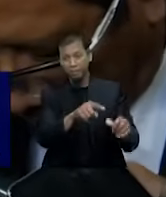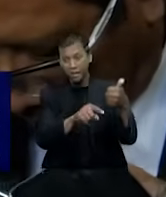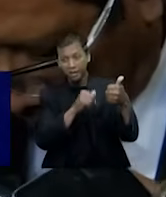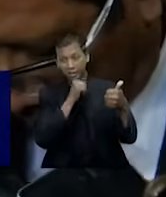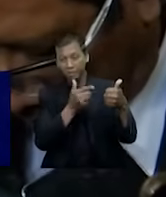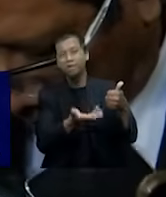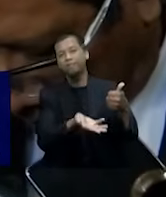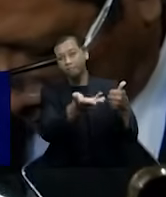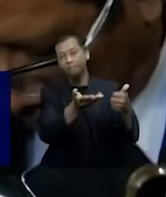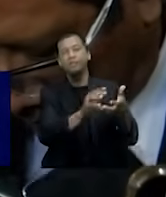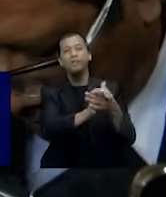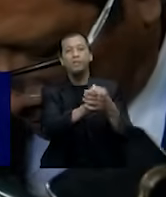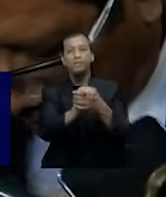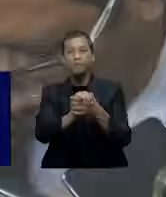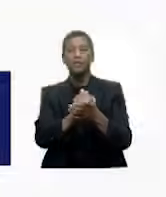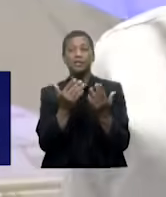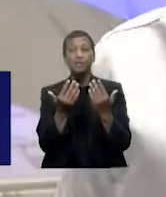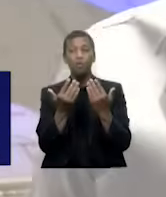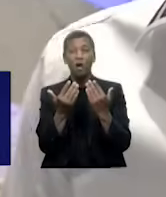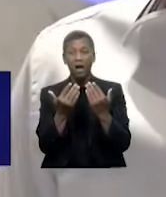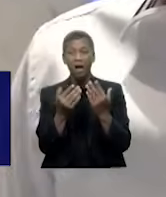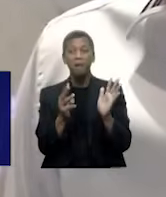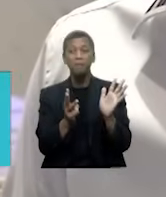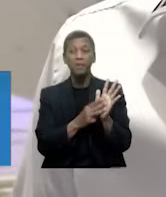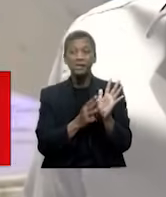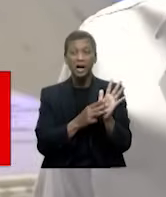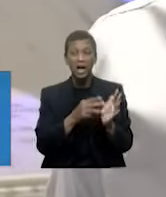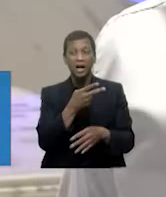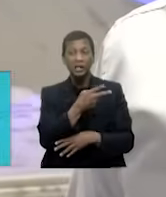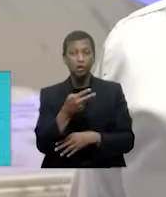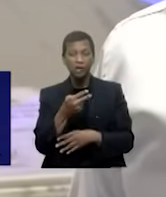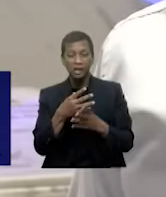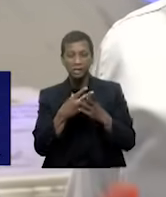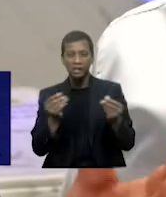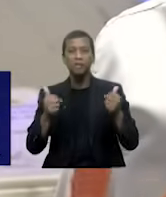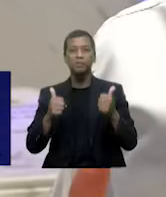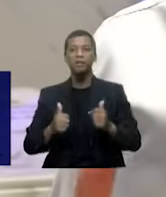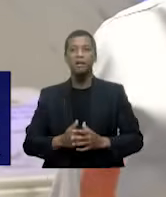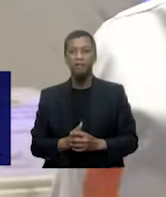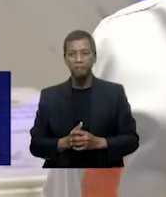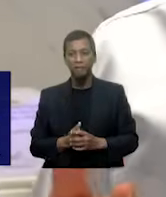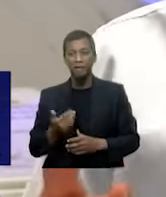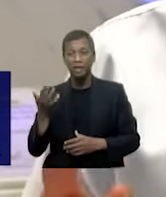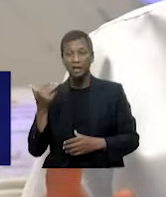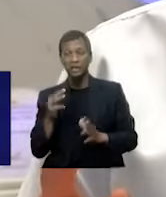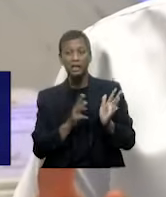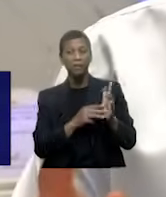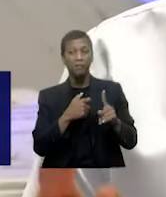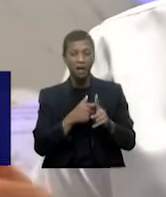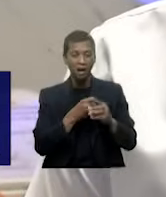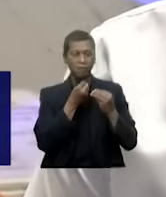PR-PR bangsa ke depan bisa segera diselesaikan. Dengan MK tadi sudah menyampaikan putusannya, maka sore ini